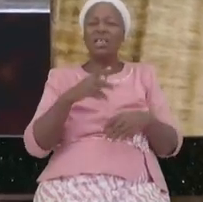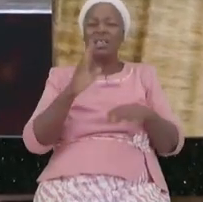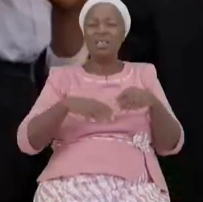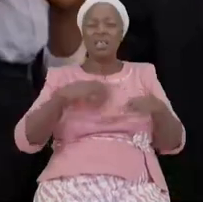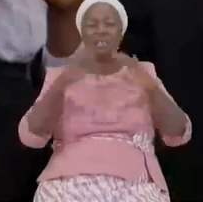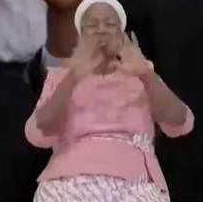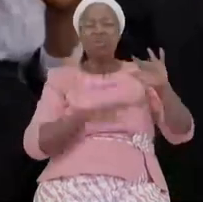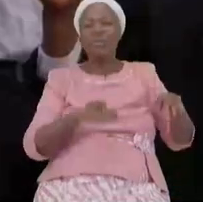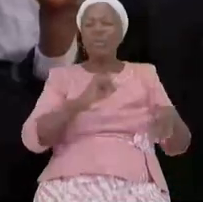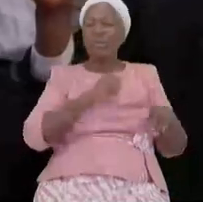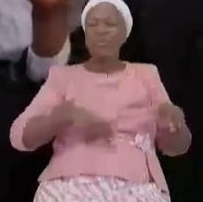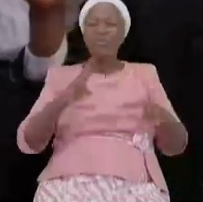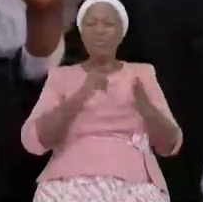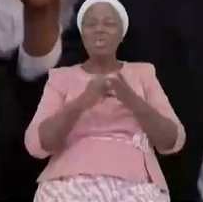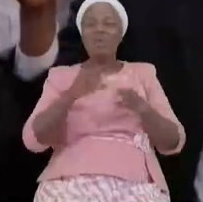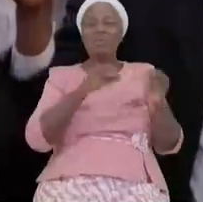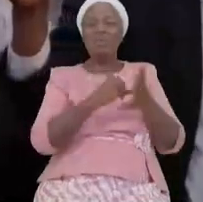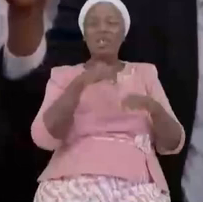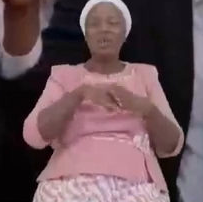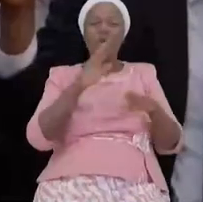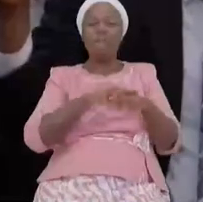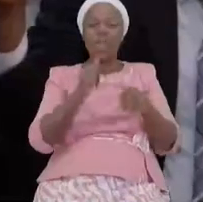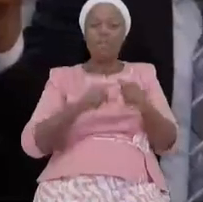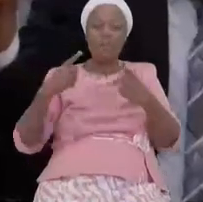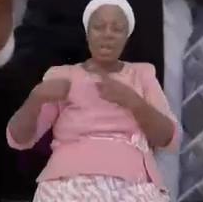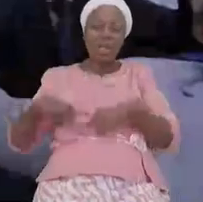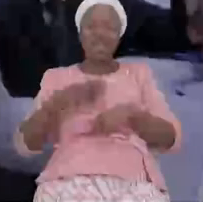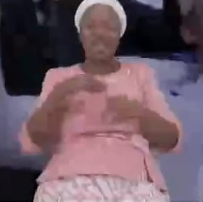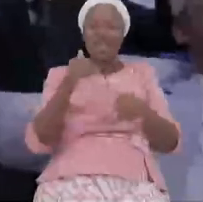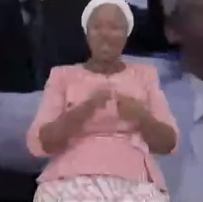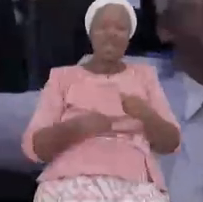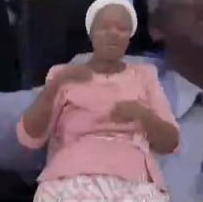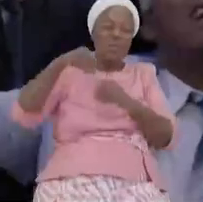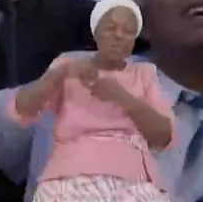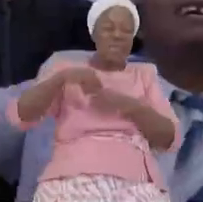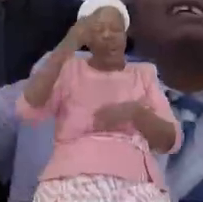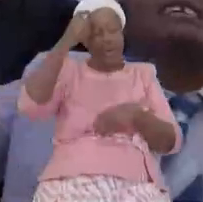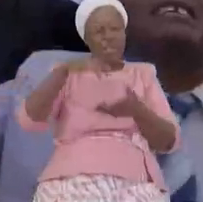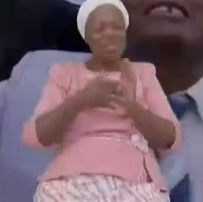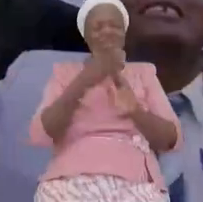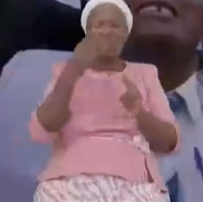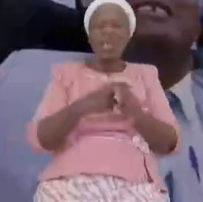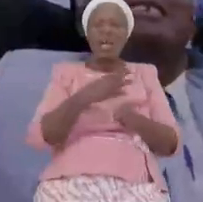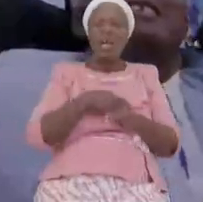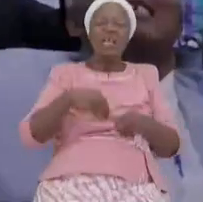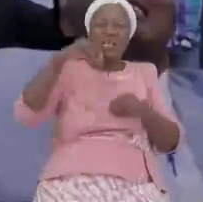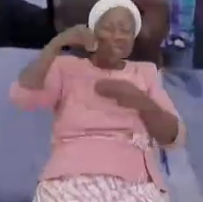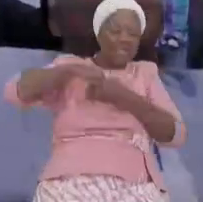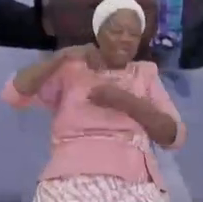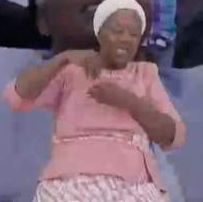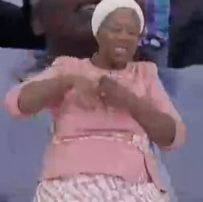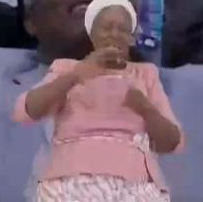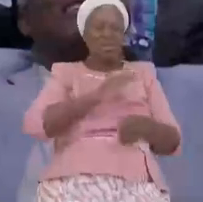cœur. Applique-le sur l'homme intérieur. Applique-le sur l'âme à